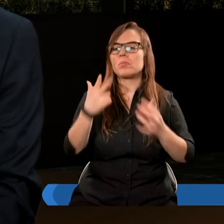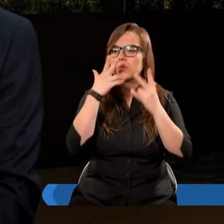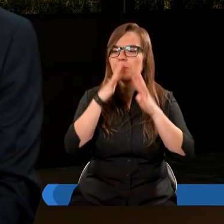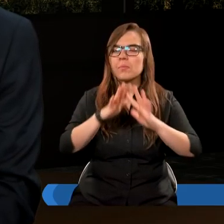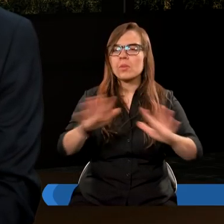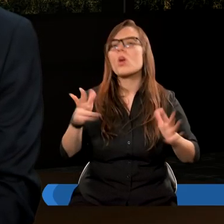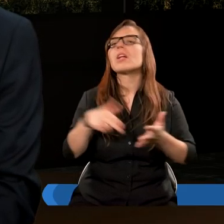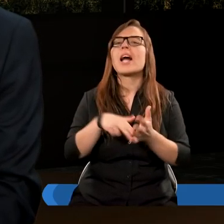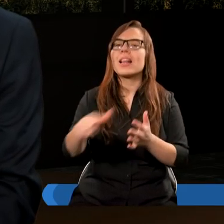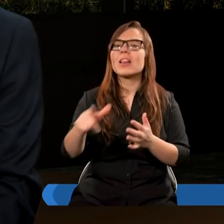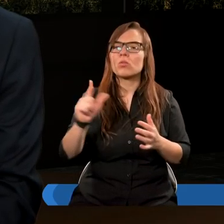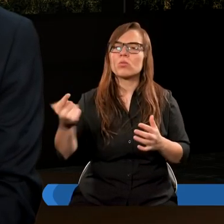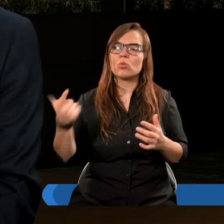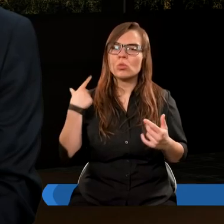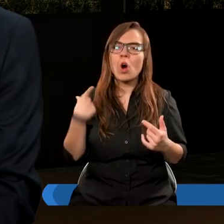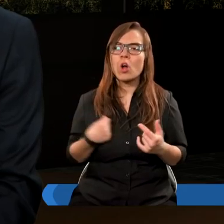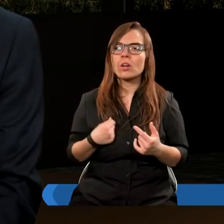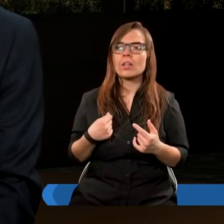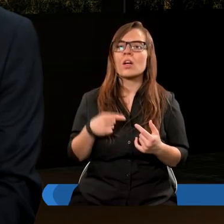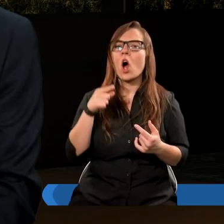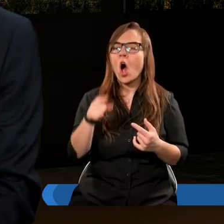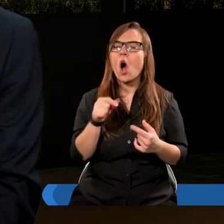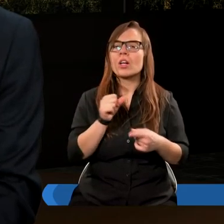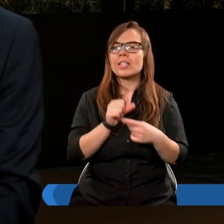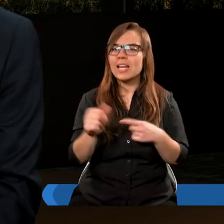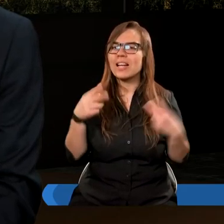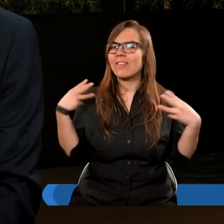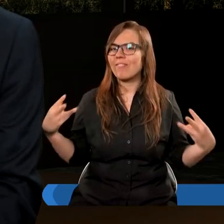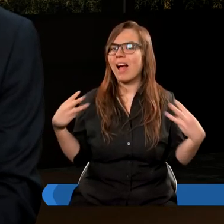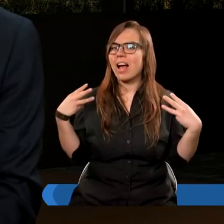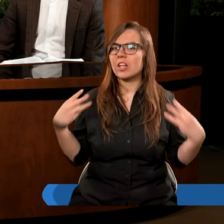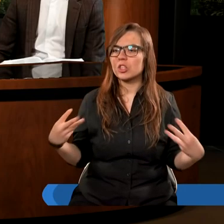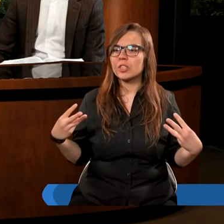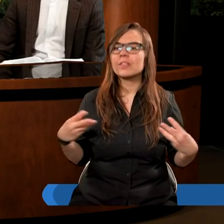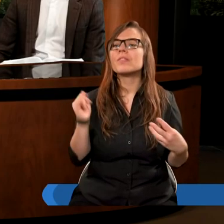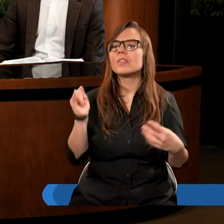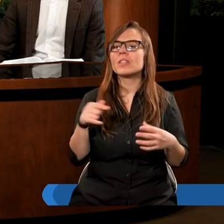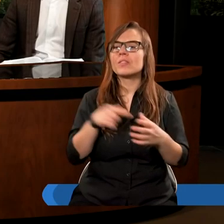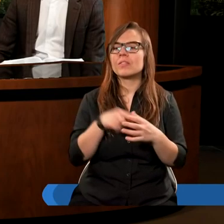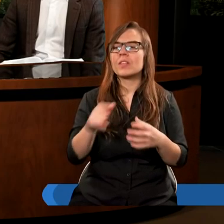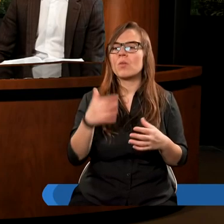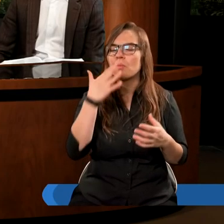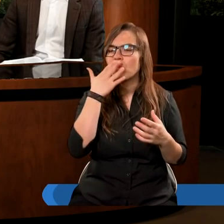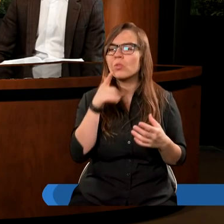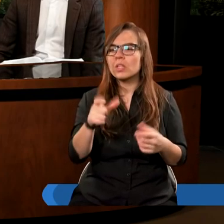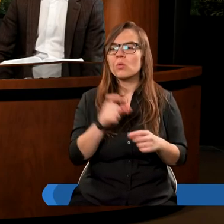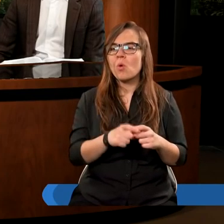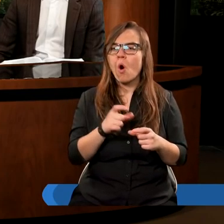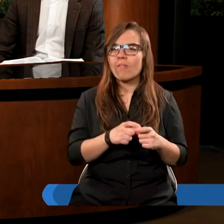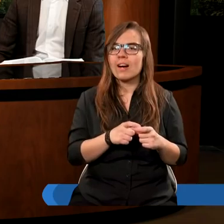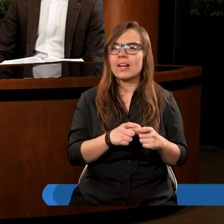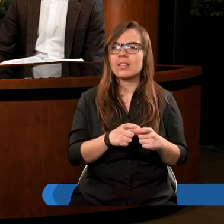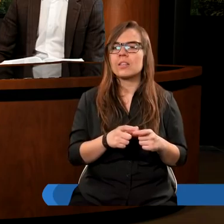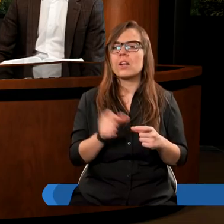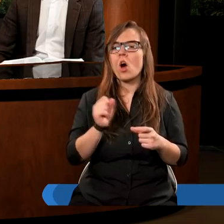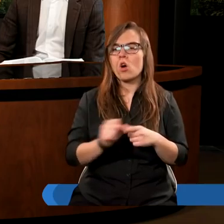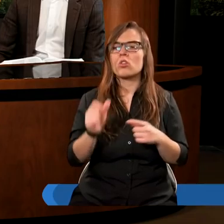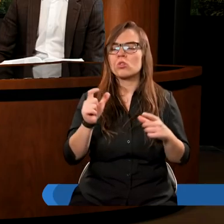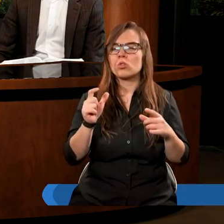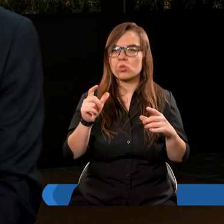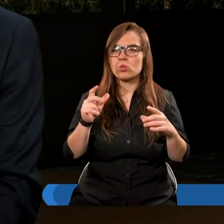na tego drugiego. On jest ważny. I kiedy Pan Jezus mówi te słowa od ósmego